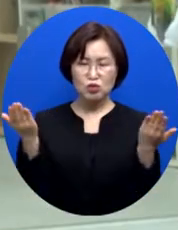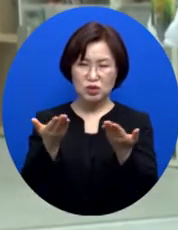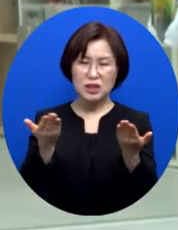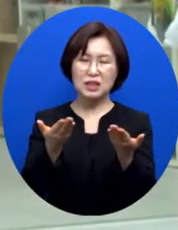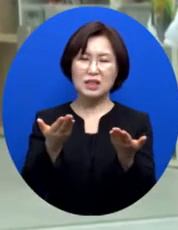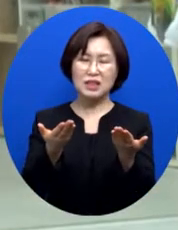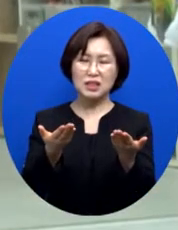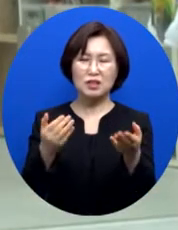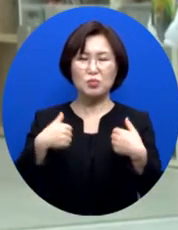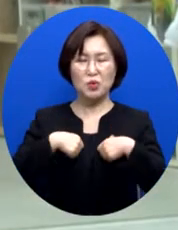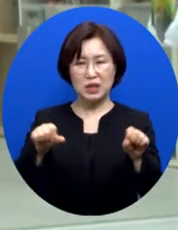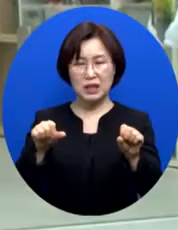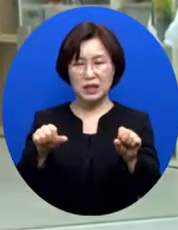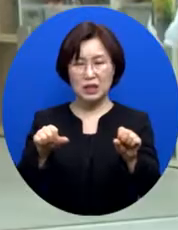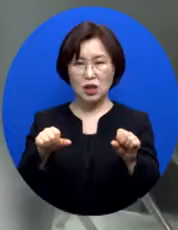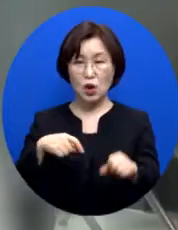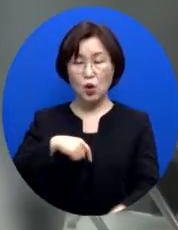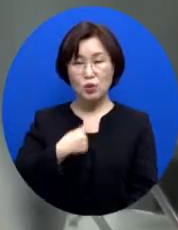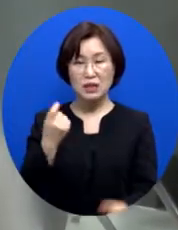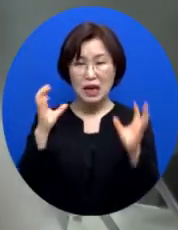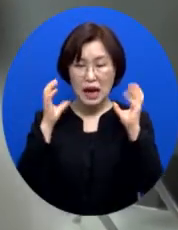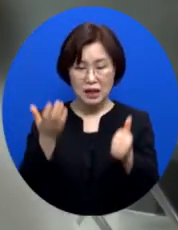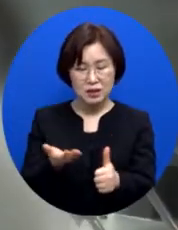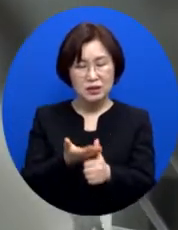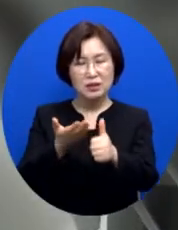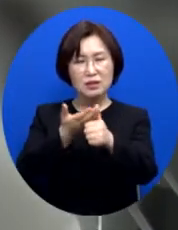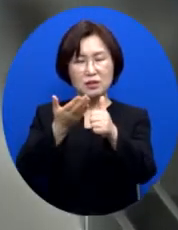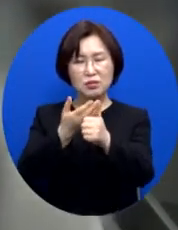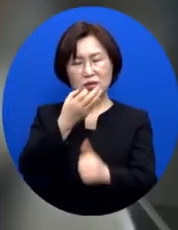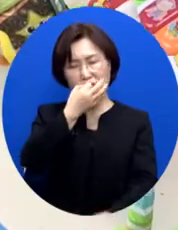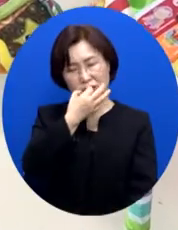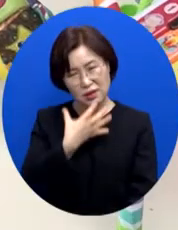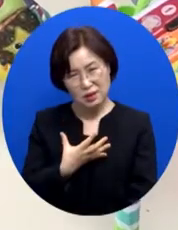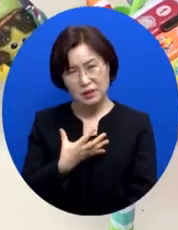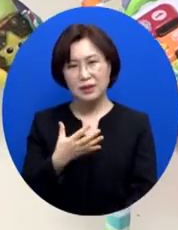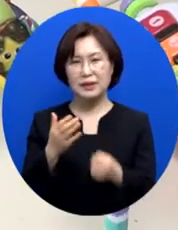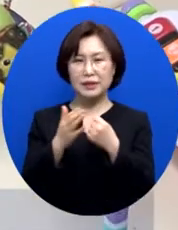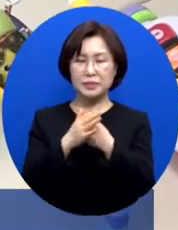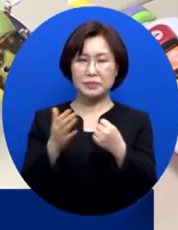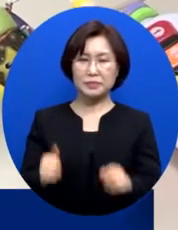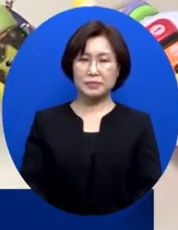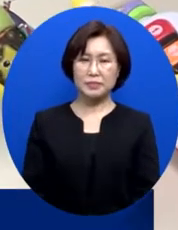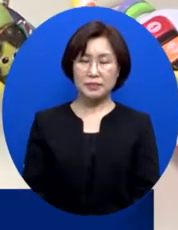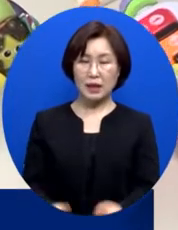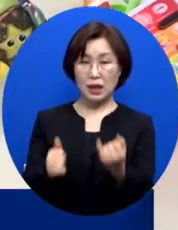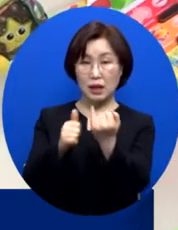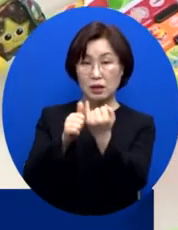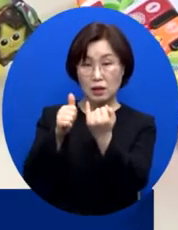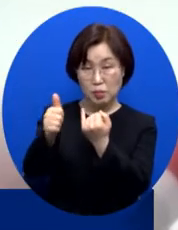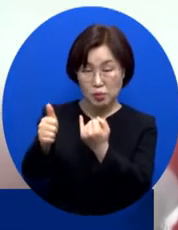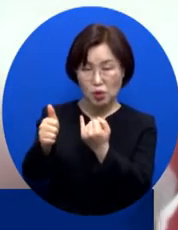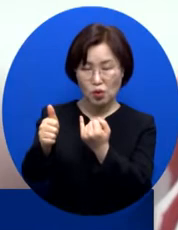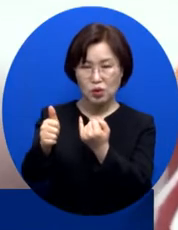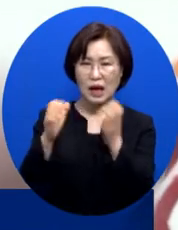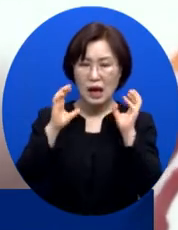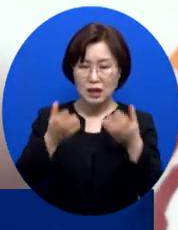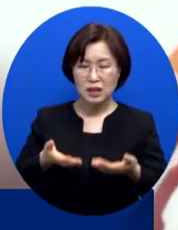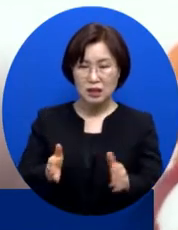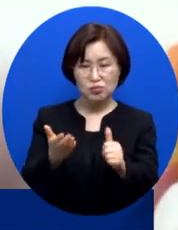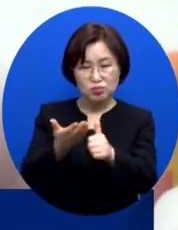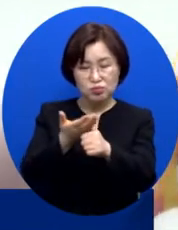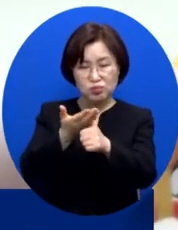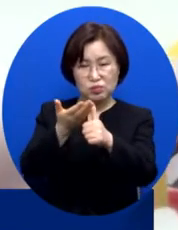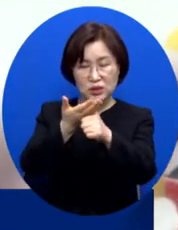독방 육아가 얼마나 힘든지 절감 하기 때문입니다 남편도 아무래도 육아 참여도가 이제